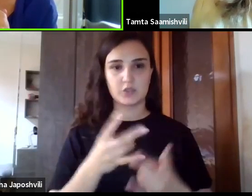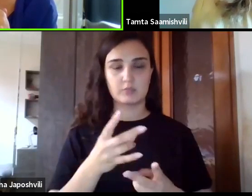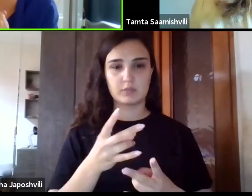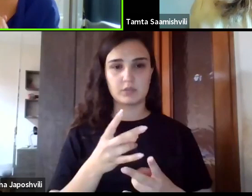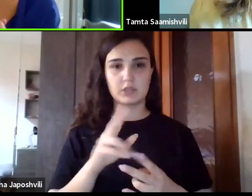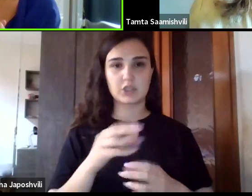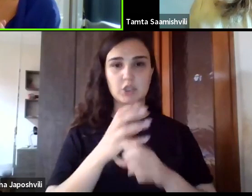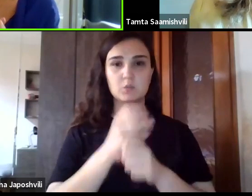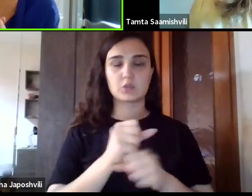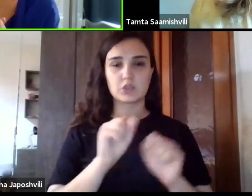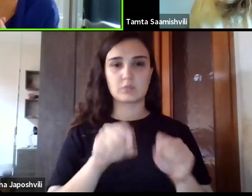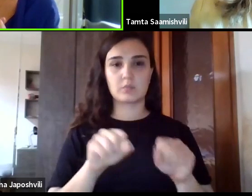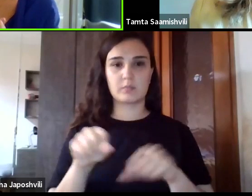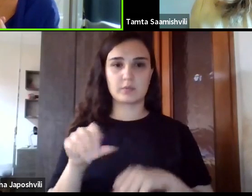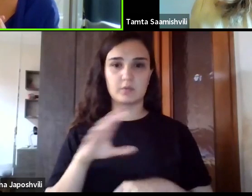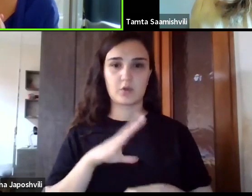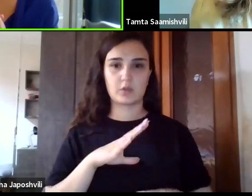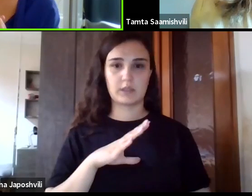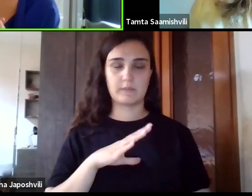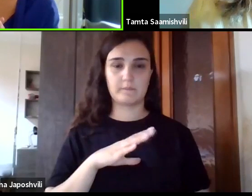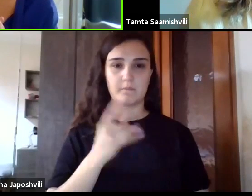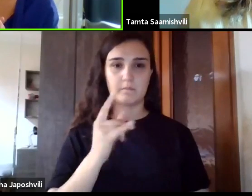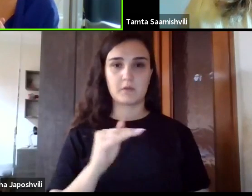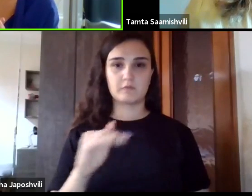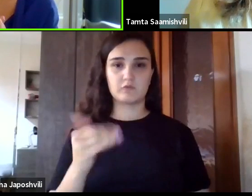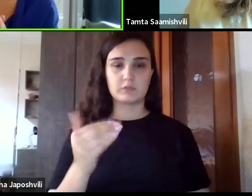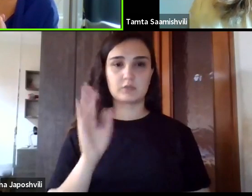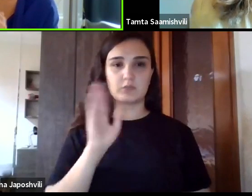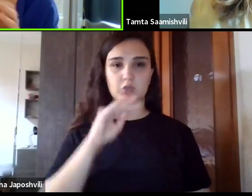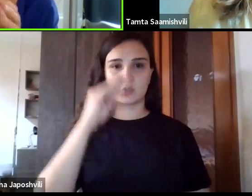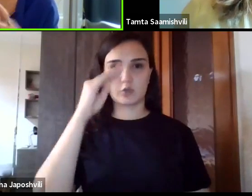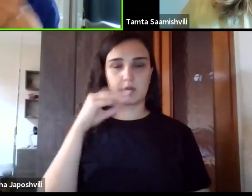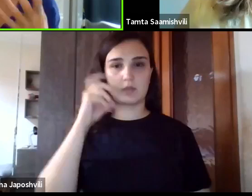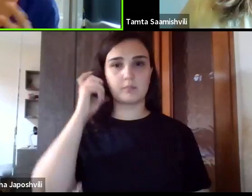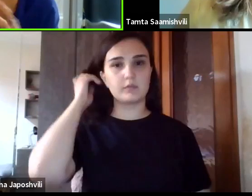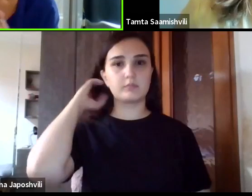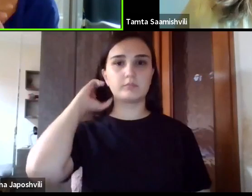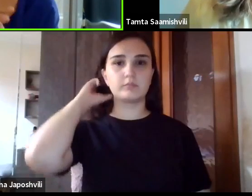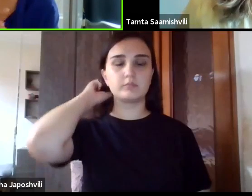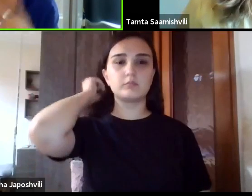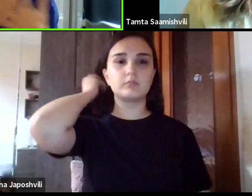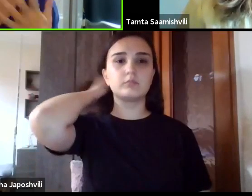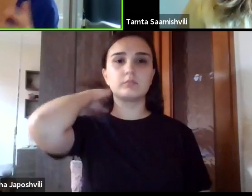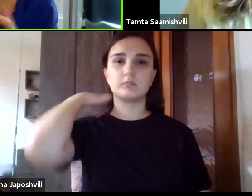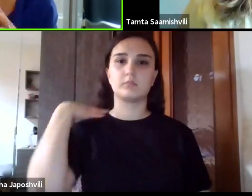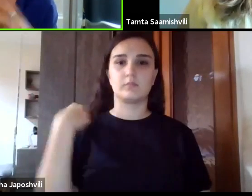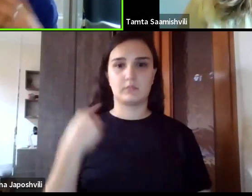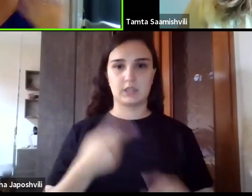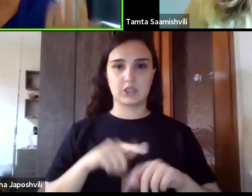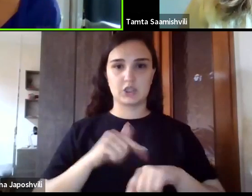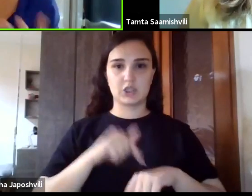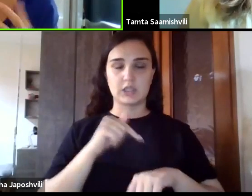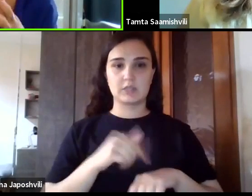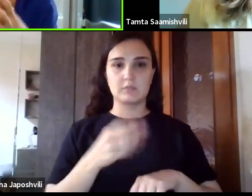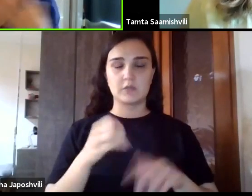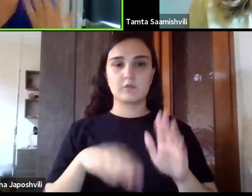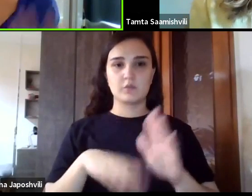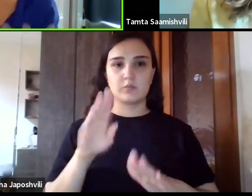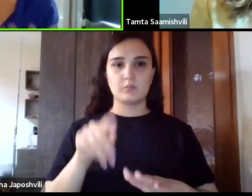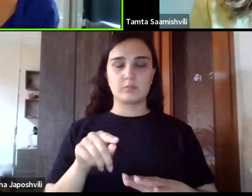და შეზღუდული შესაძლებლობის მქონე ბავშვების მშობლები, რომელთაც აი ეს შეგრძნება კიდევ